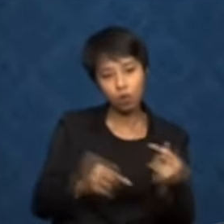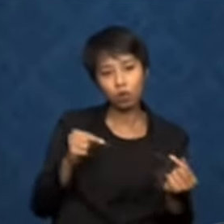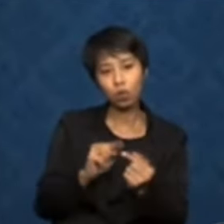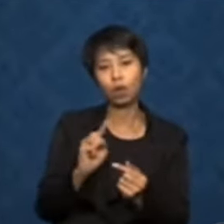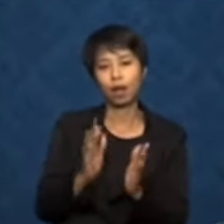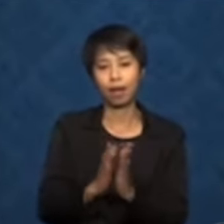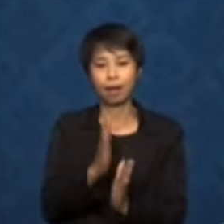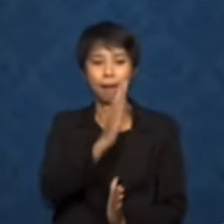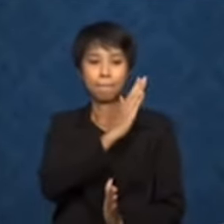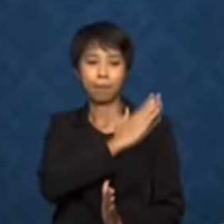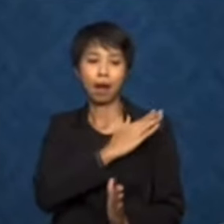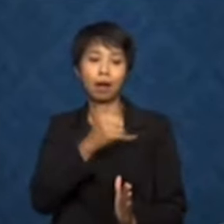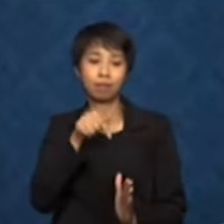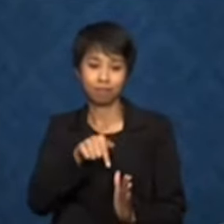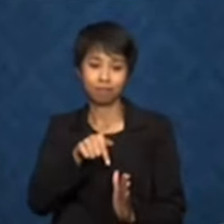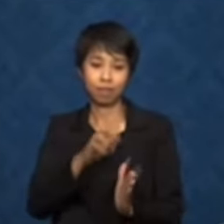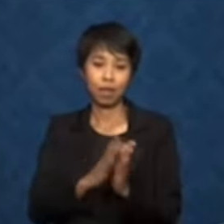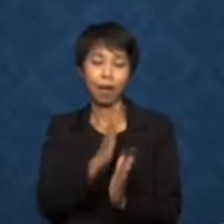งฆ์ที่ขาดสมณเพศ